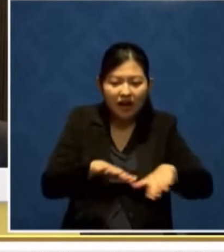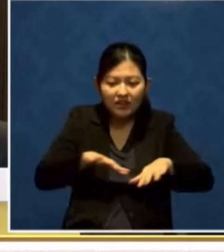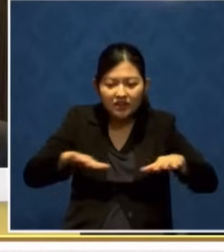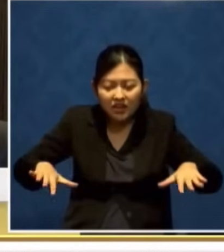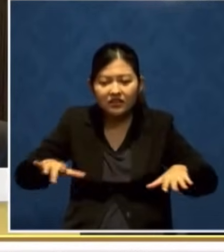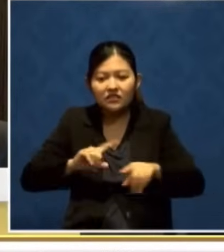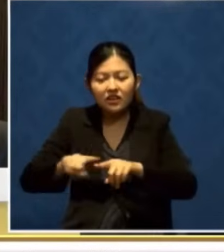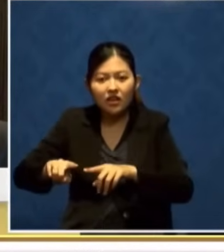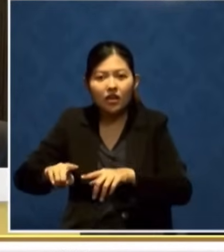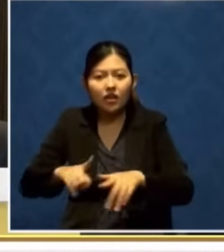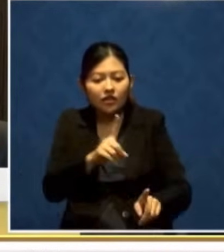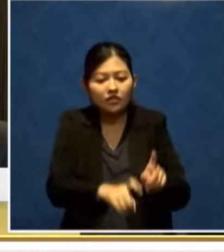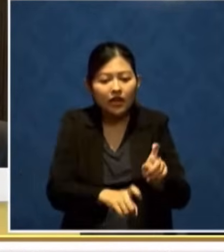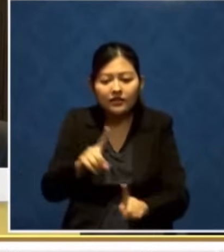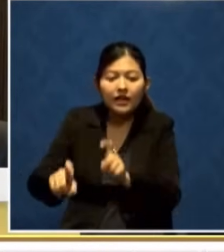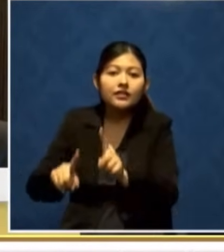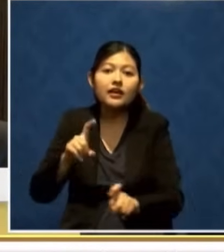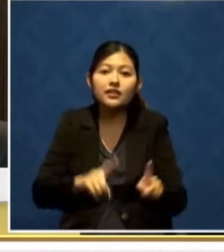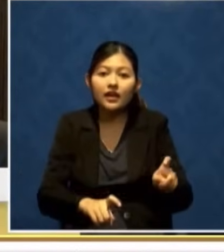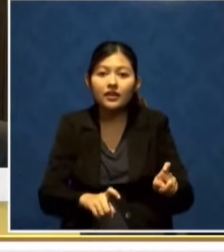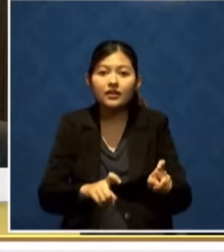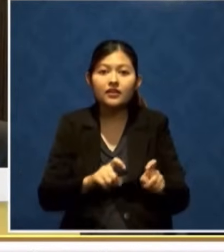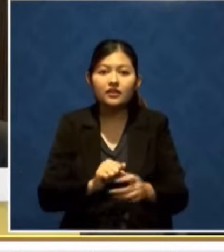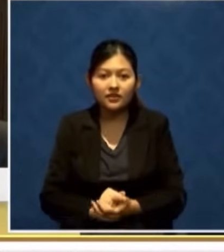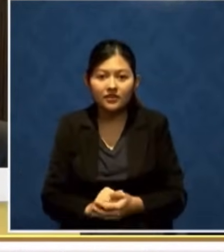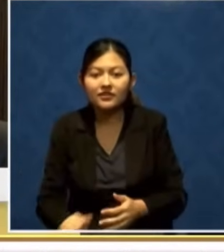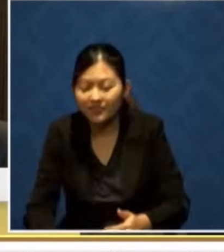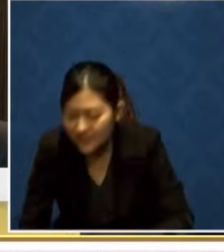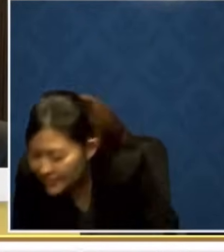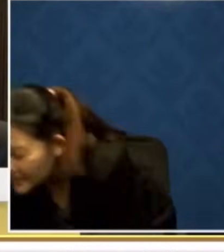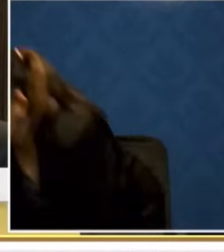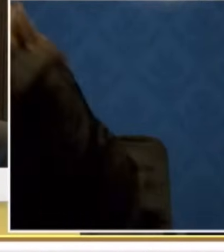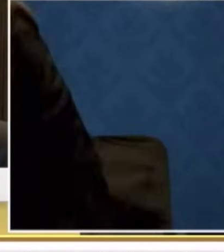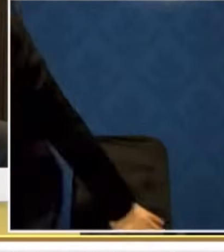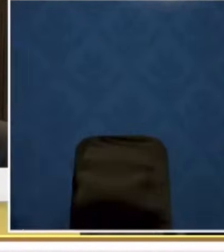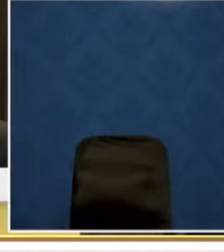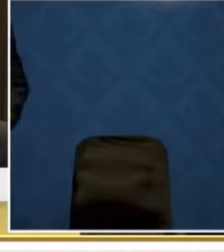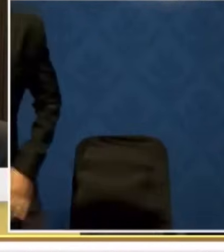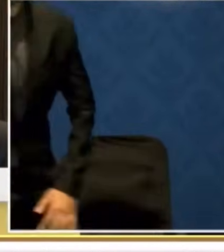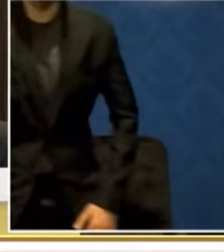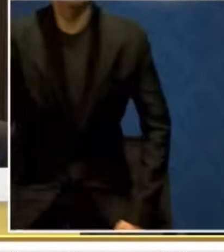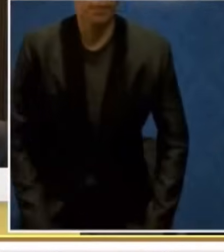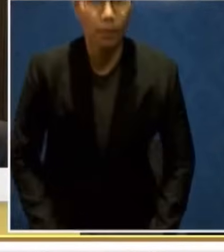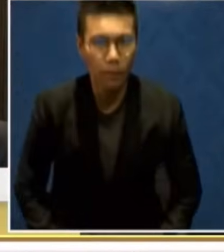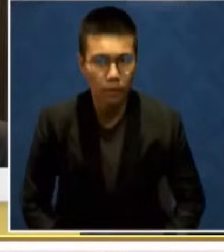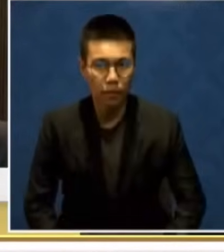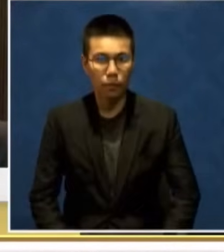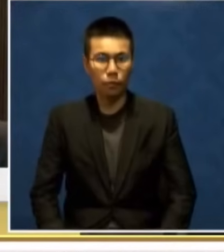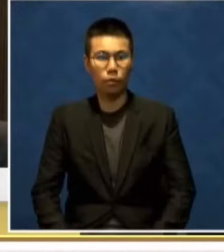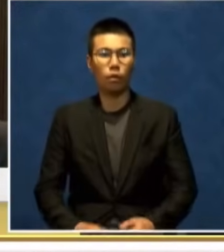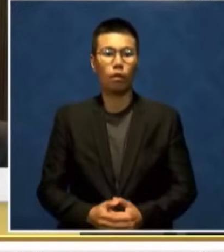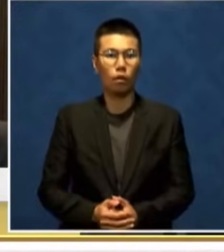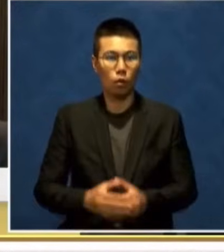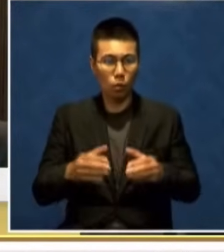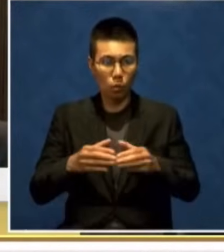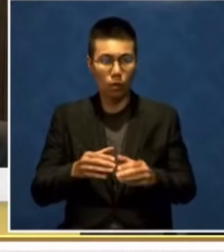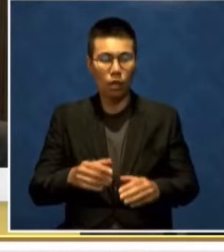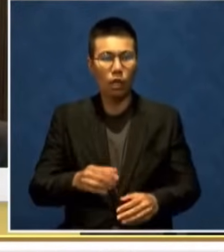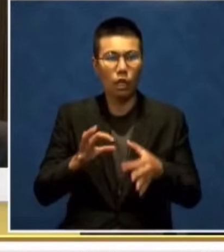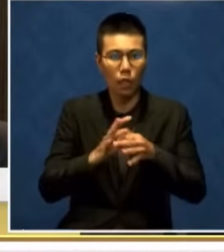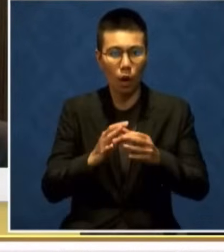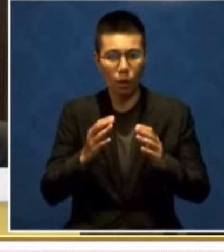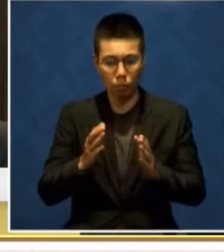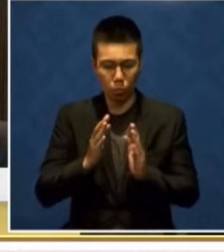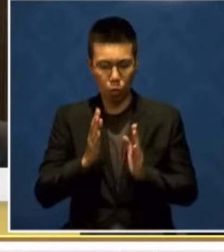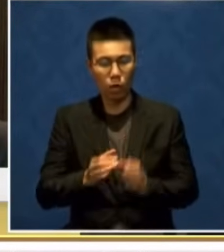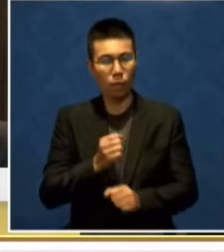เสียชีวิตวันนั้นทุกหน่วยทุกคนที่เกี่ยวข้องกับงานตำรวจบอก